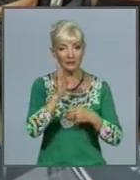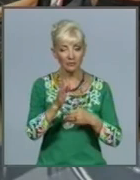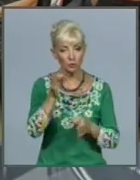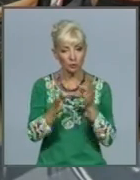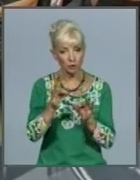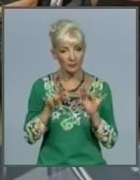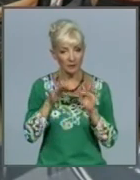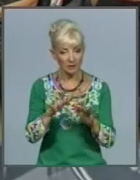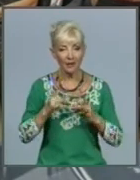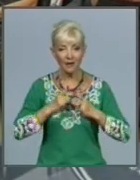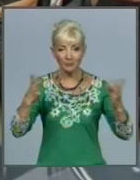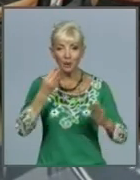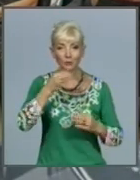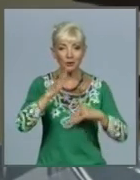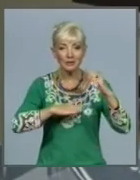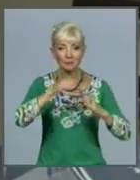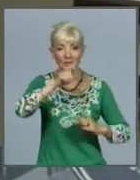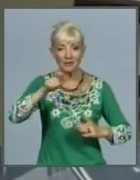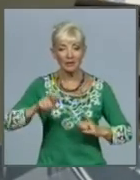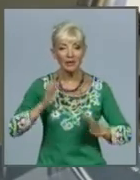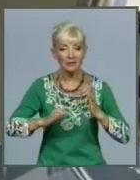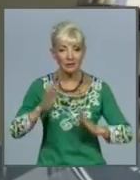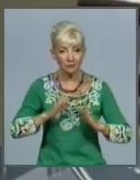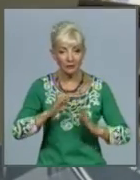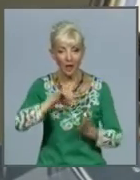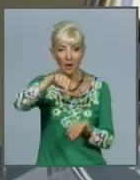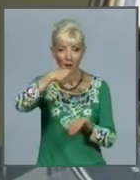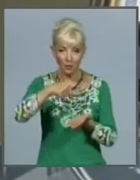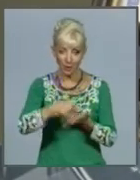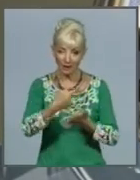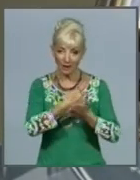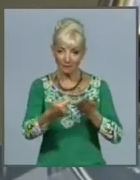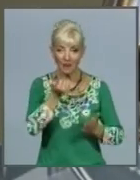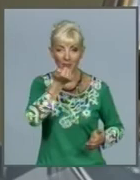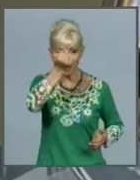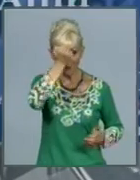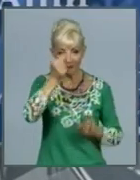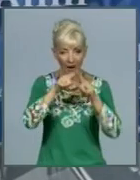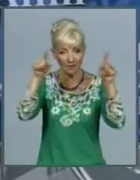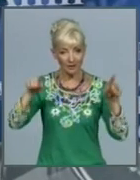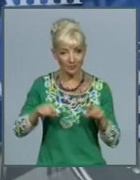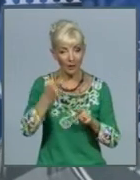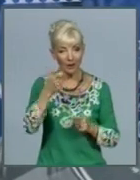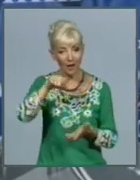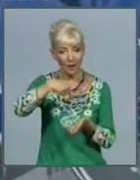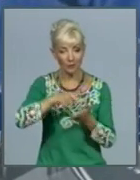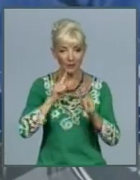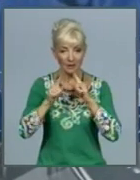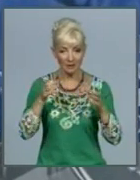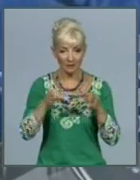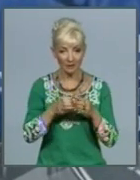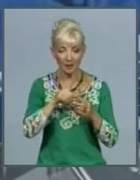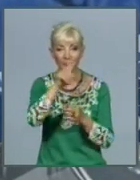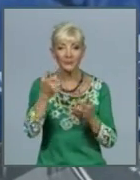кращих спеціалістів інституту муніципалітет відзначив подяками Харківської міської ради. За останні роки